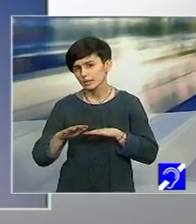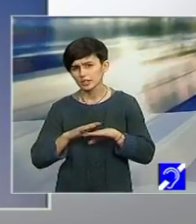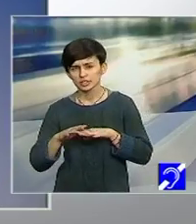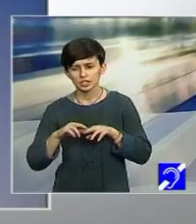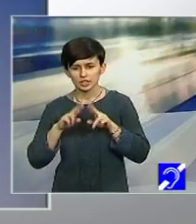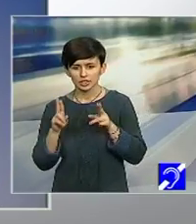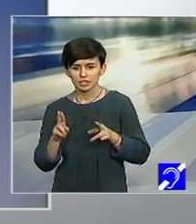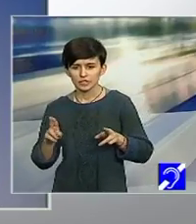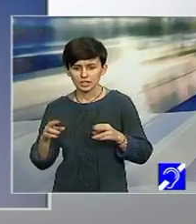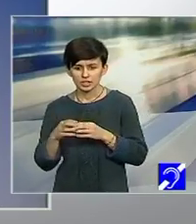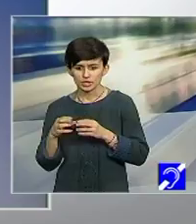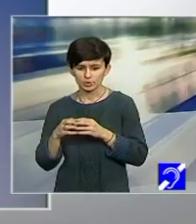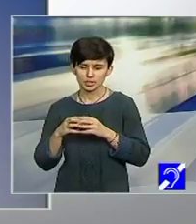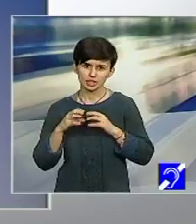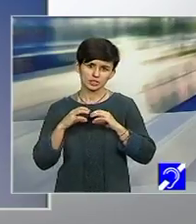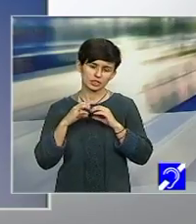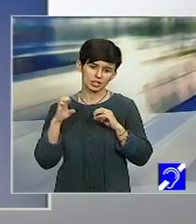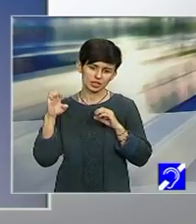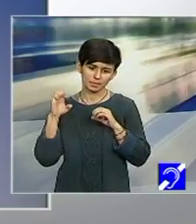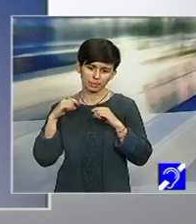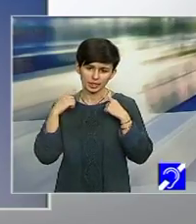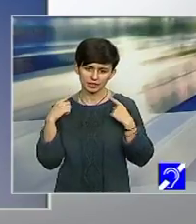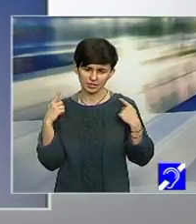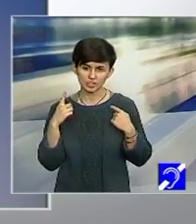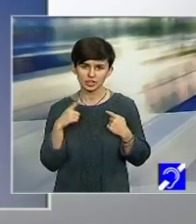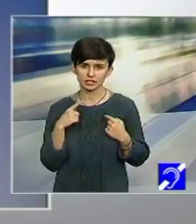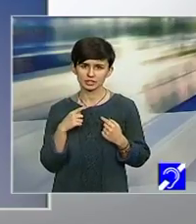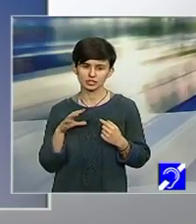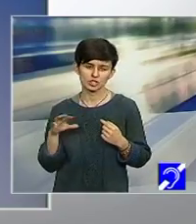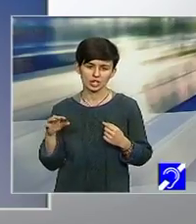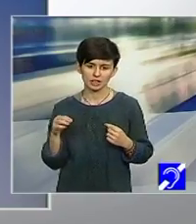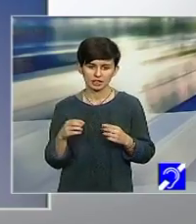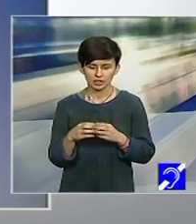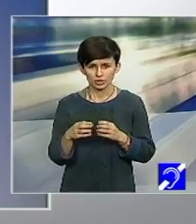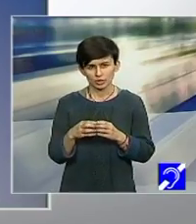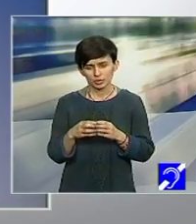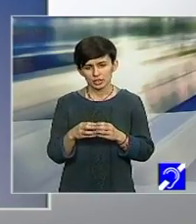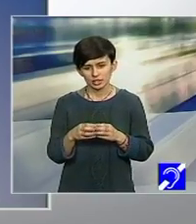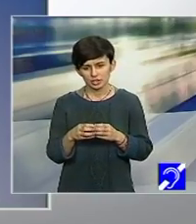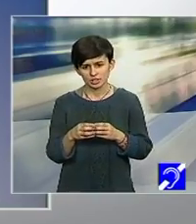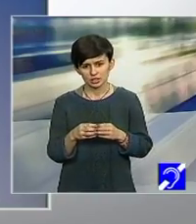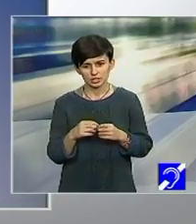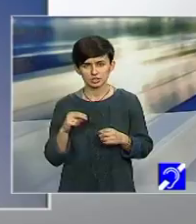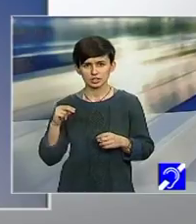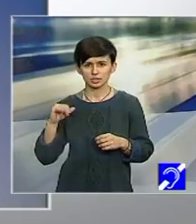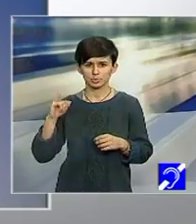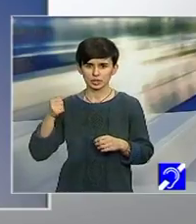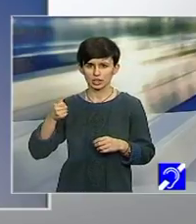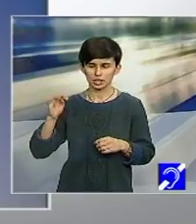Comunităților Evreiești, dar există și altele în comunități precum parcă Piatra